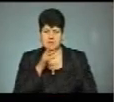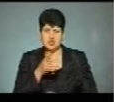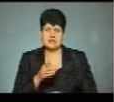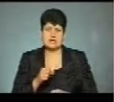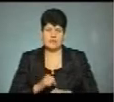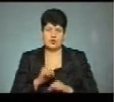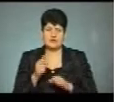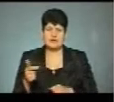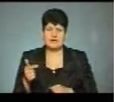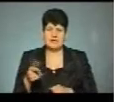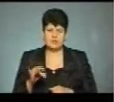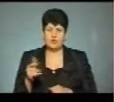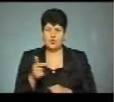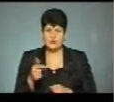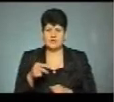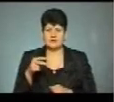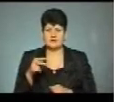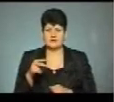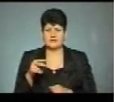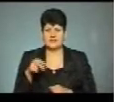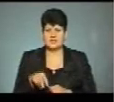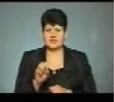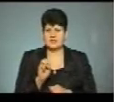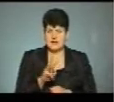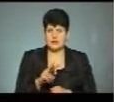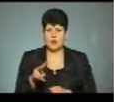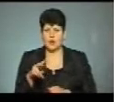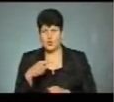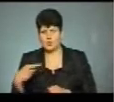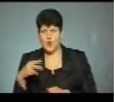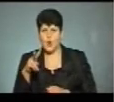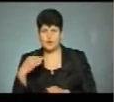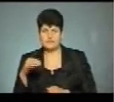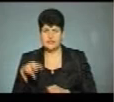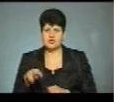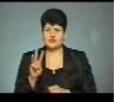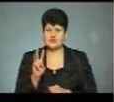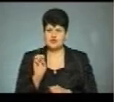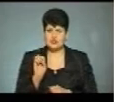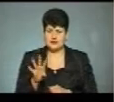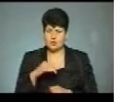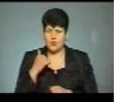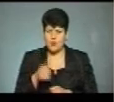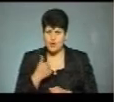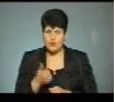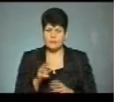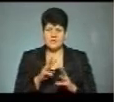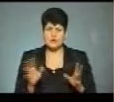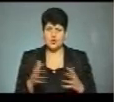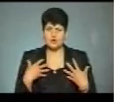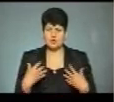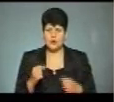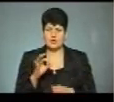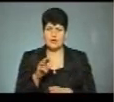у грудні 2013-го, лютому 2014-го. 11 квітня 2014 року міністр охорони здоров'я